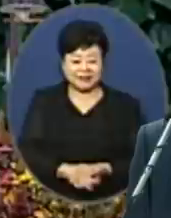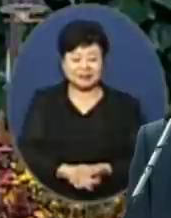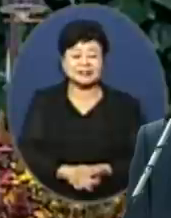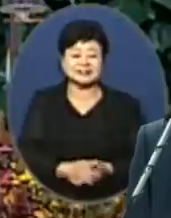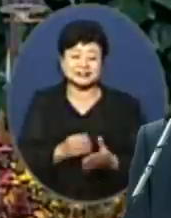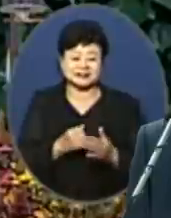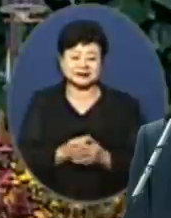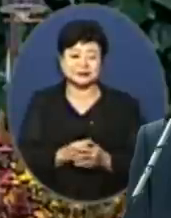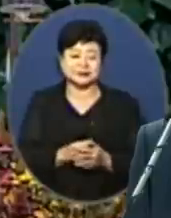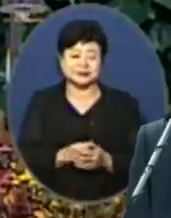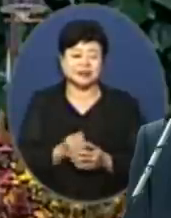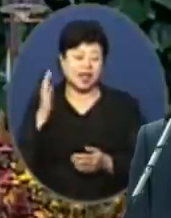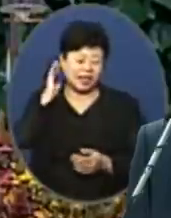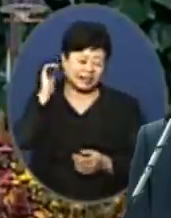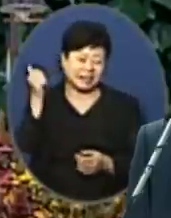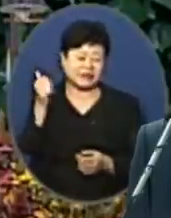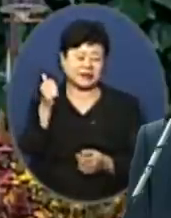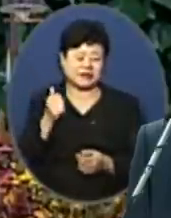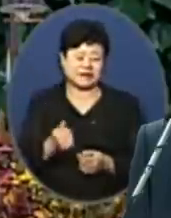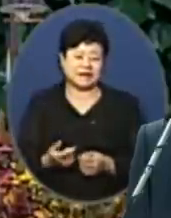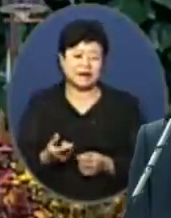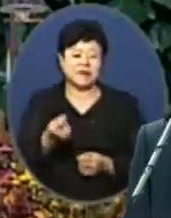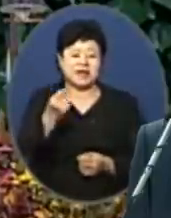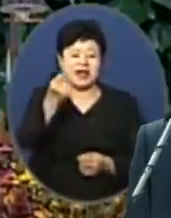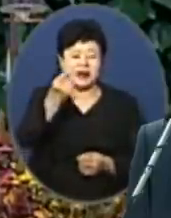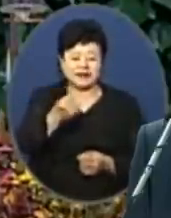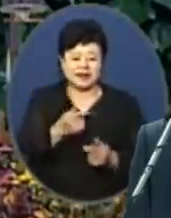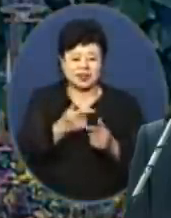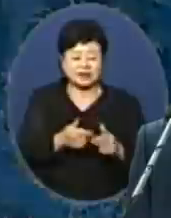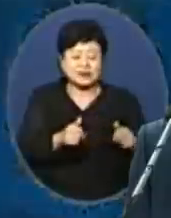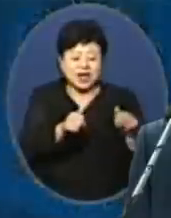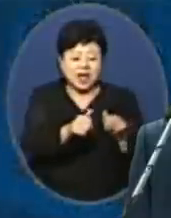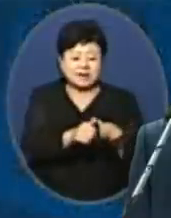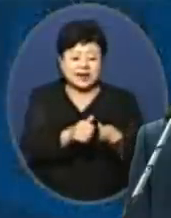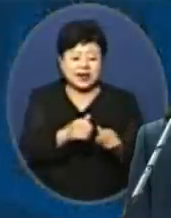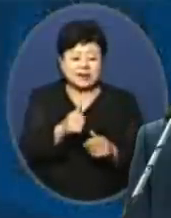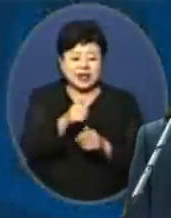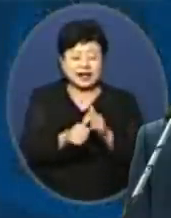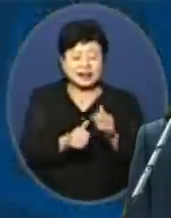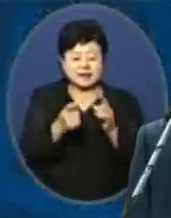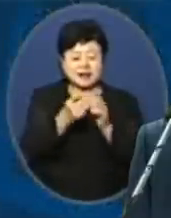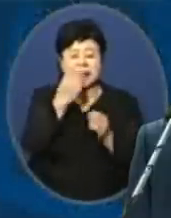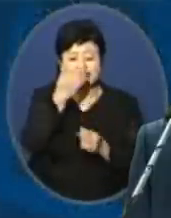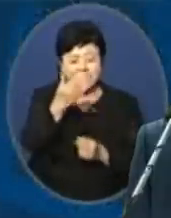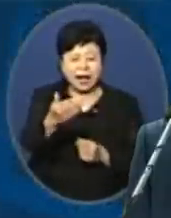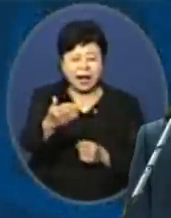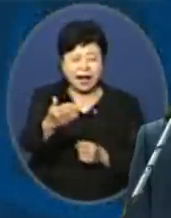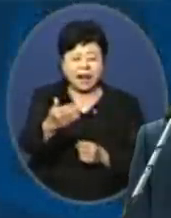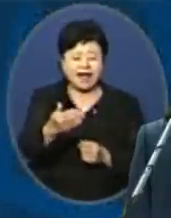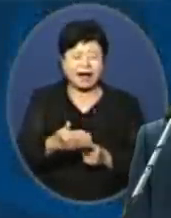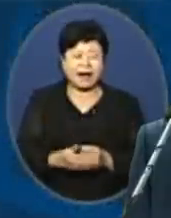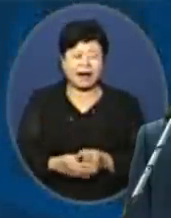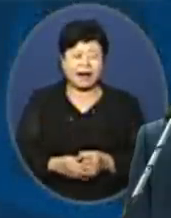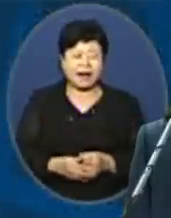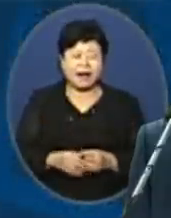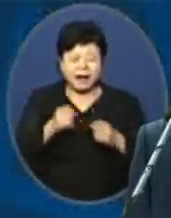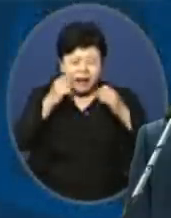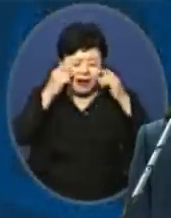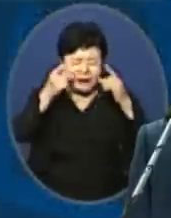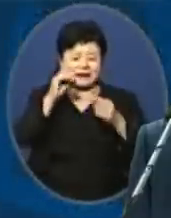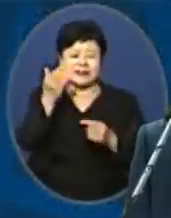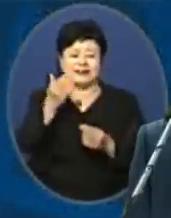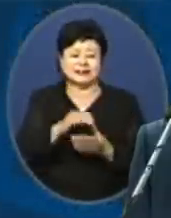그래서 의인 루처 목사님은 우리가 예수님과 함께 나갈 때 하나님을 만날 수 있다는 사실을 절실히 깨닫다는